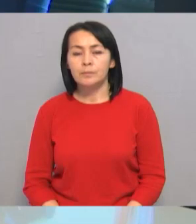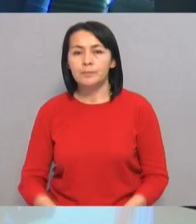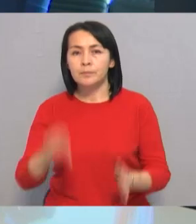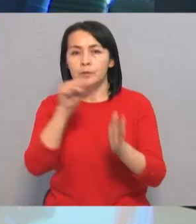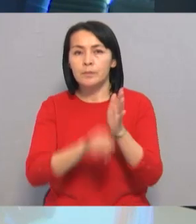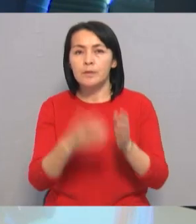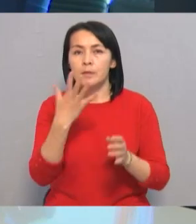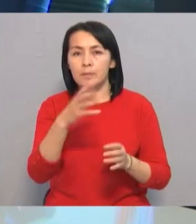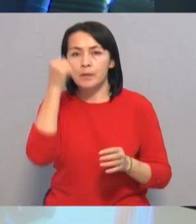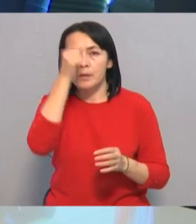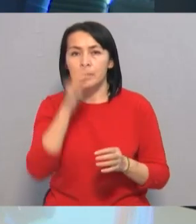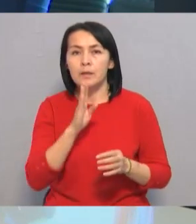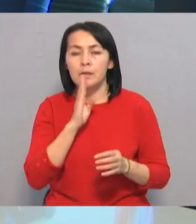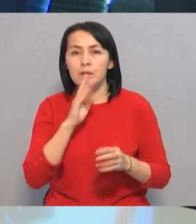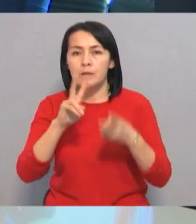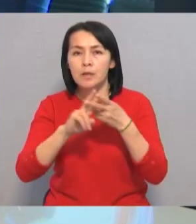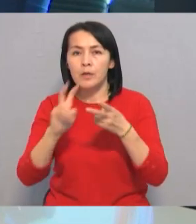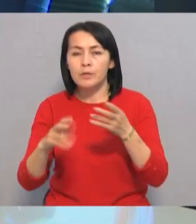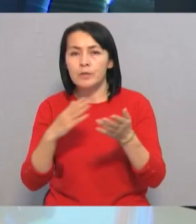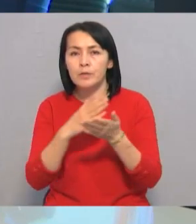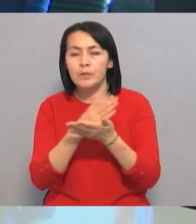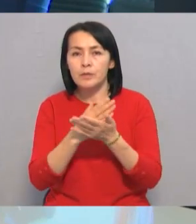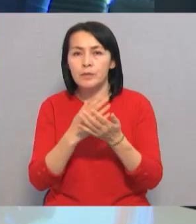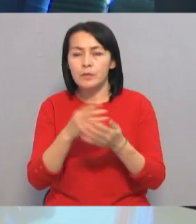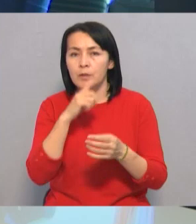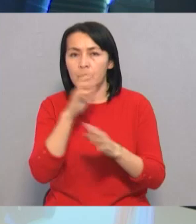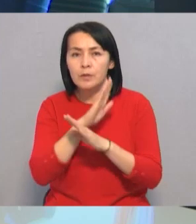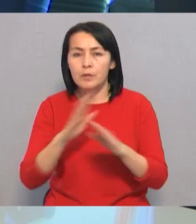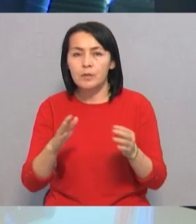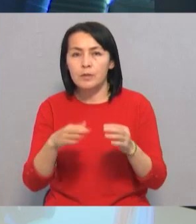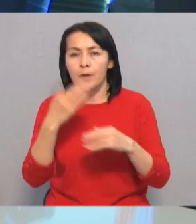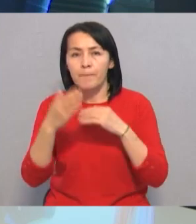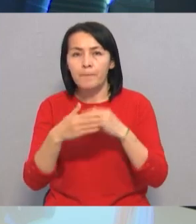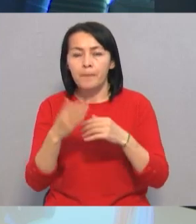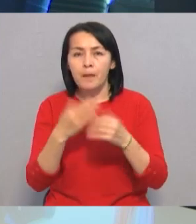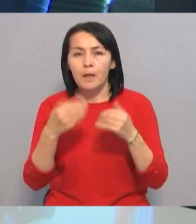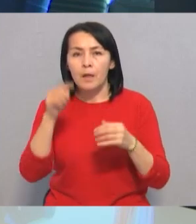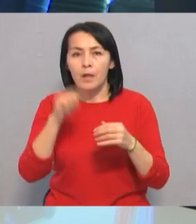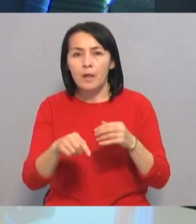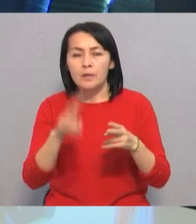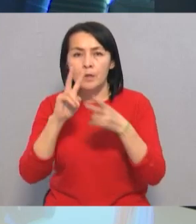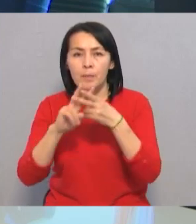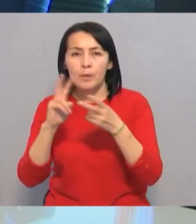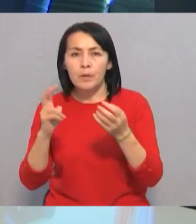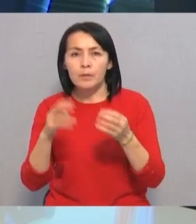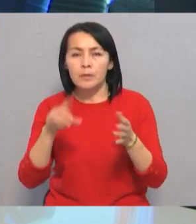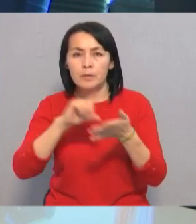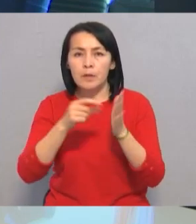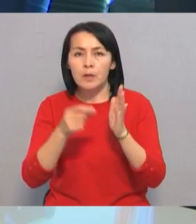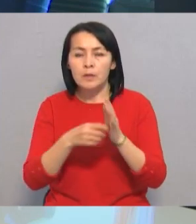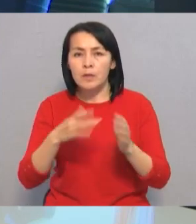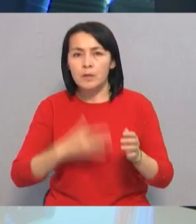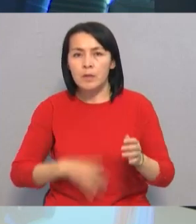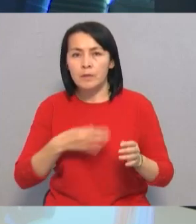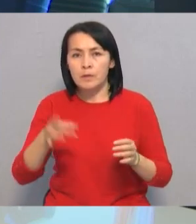Убийством пятилетней девочки осужденный сотрудник пробации не согласен с приговором. Его взяли под стражу в зале суда